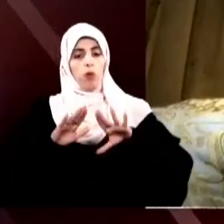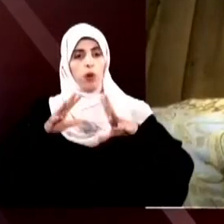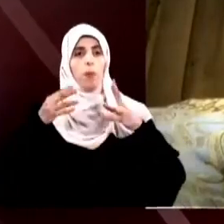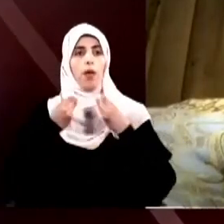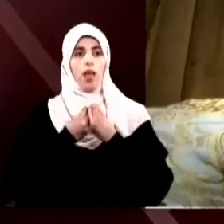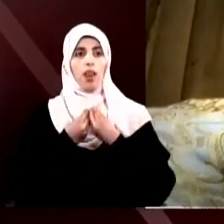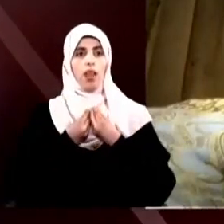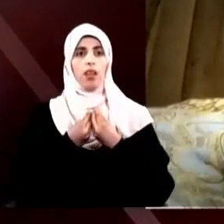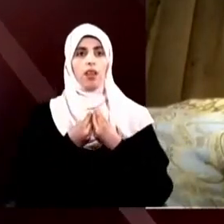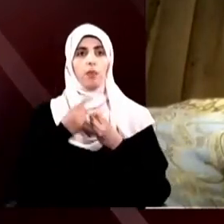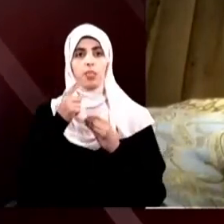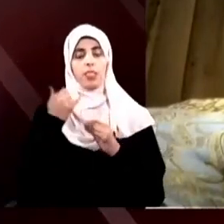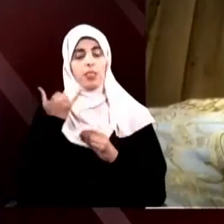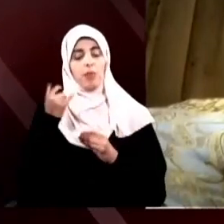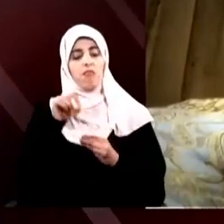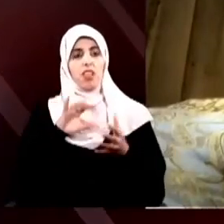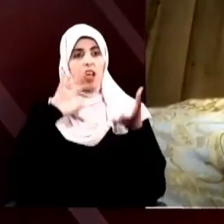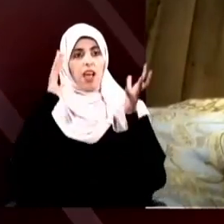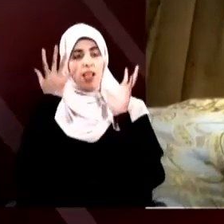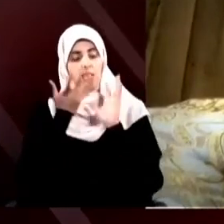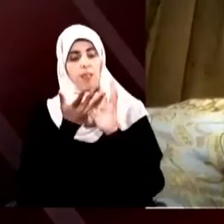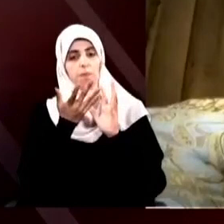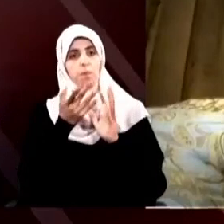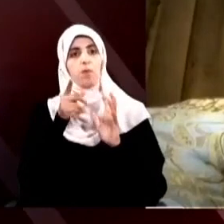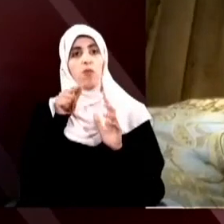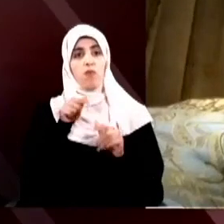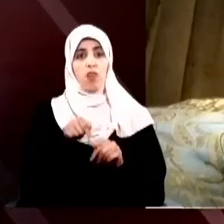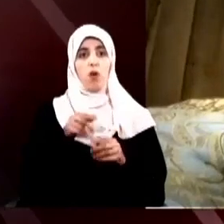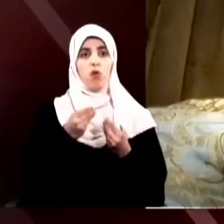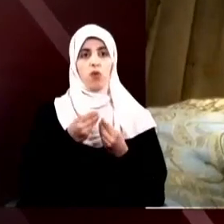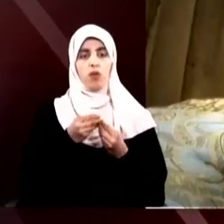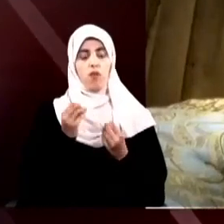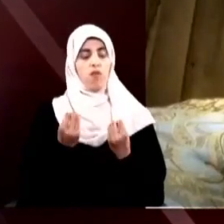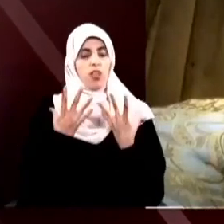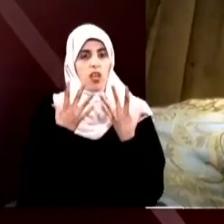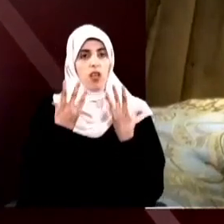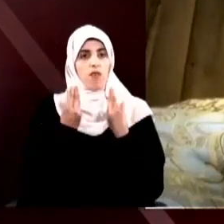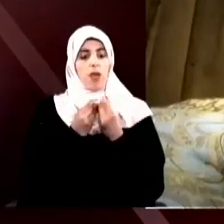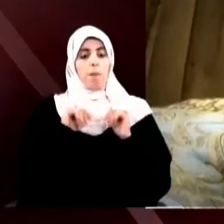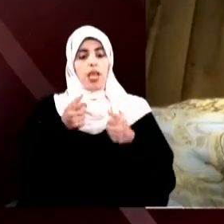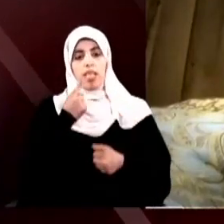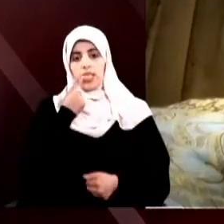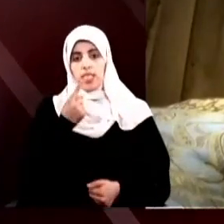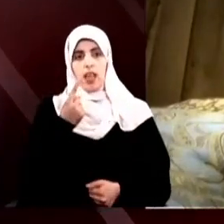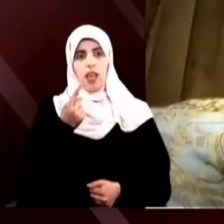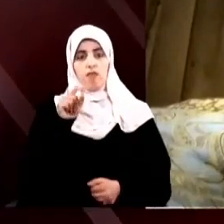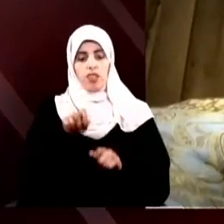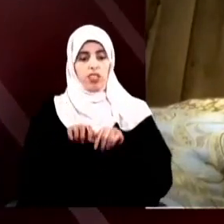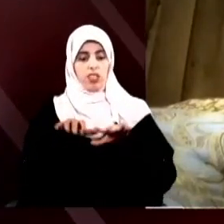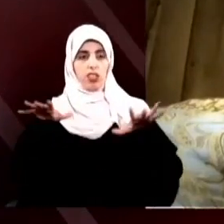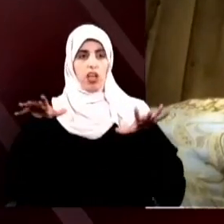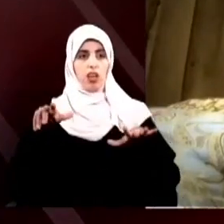كوفيد-19 محور اهتمام العالم كامل. كما تفاجأنا في بداية هذا العام